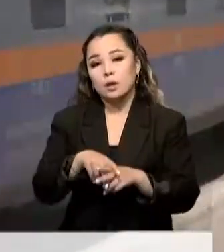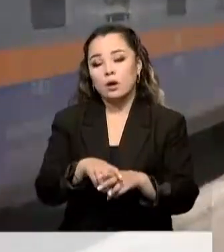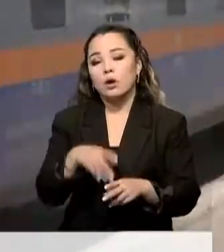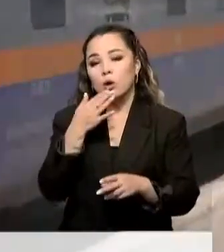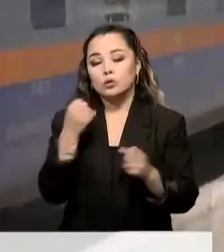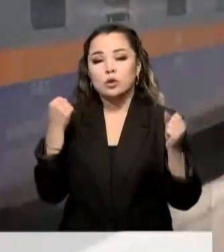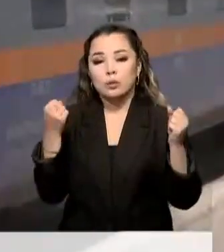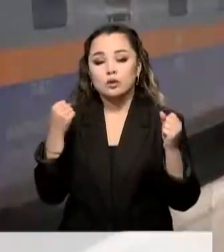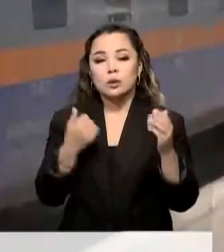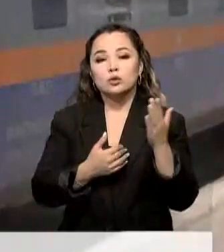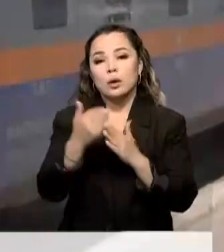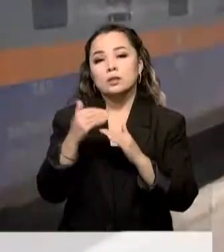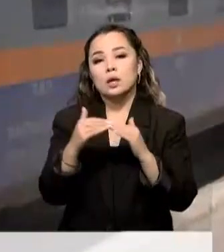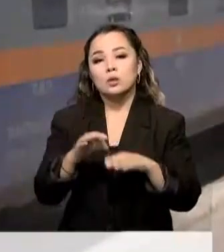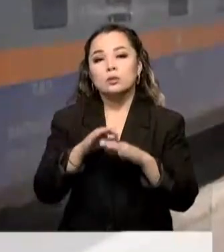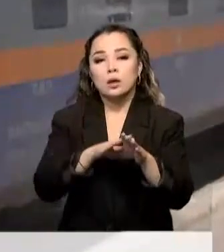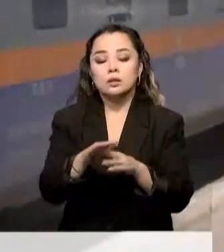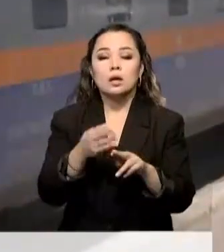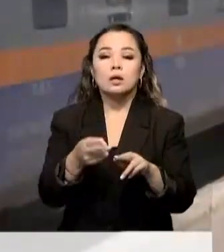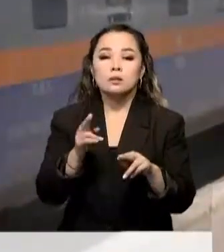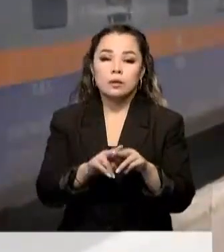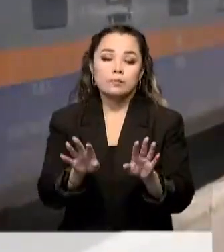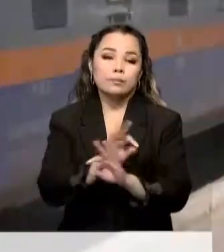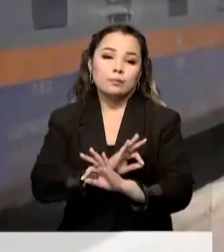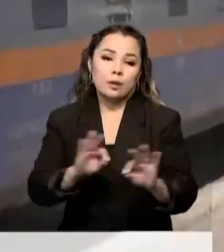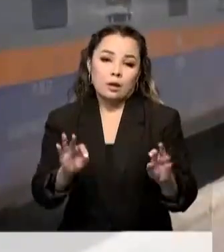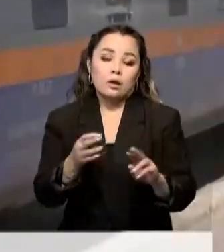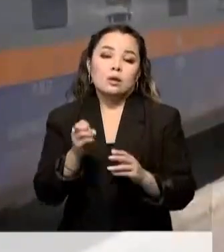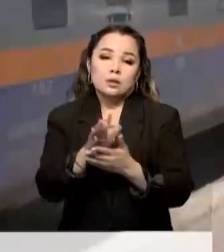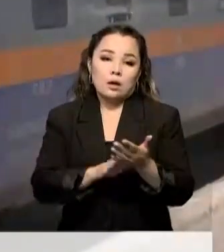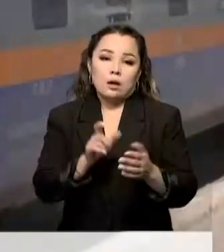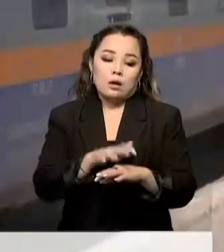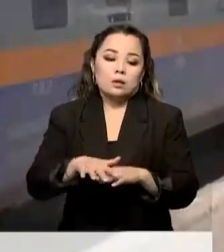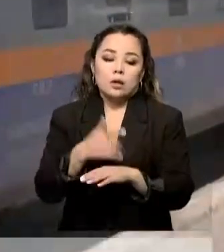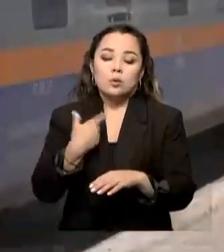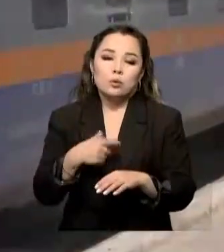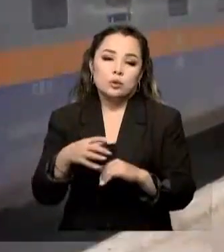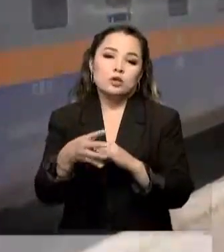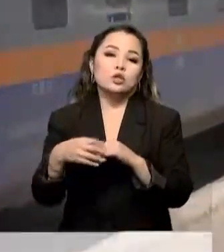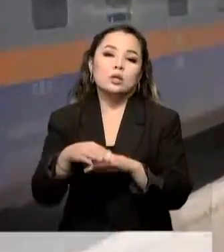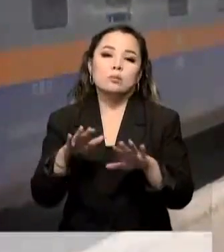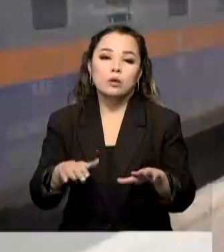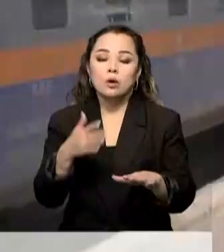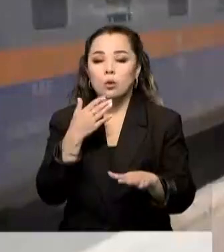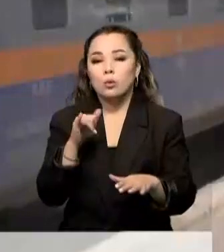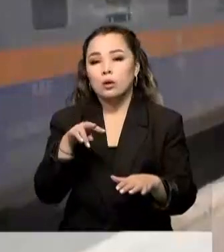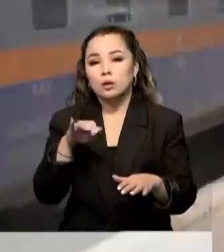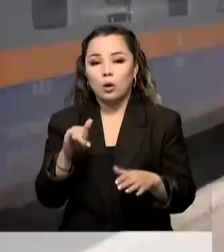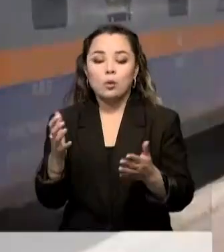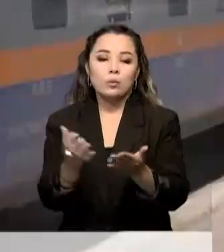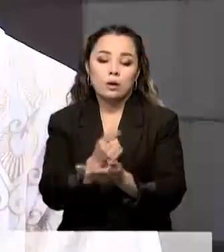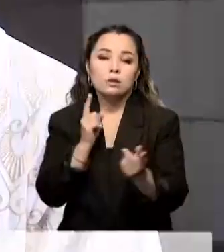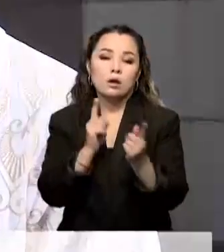атыр ғой, өте жоғары деңгейде өтті. Сол жоғары деңгейден түспей осы халқымыз, өзіміздің жеріміз, ұлтауымыз күтіп алып жатқаны